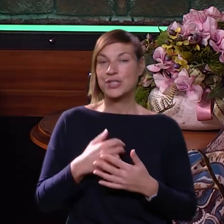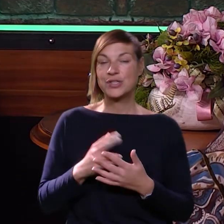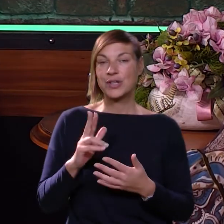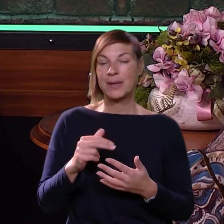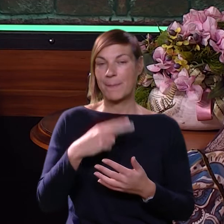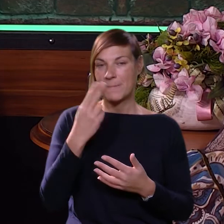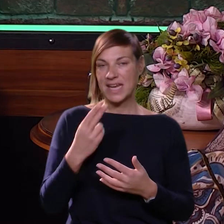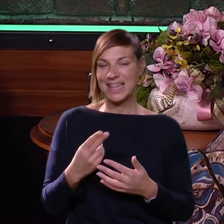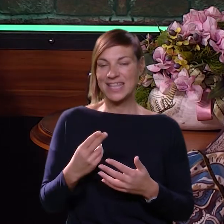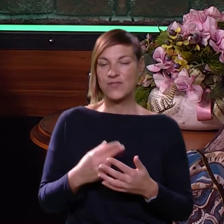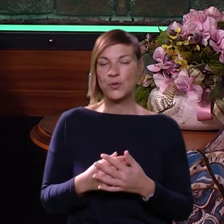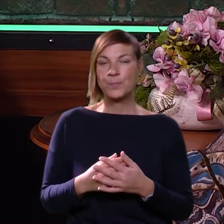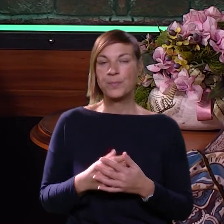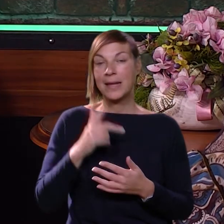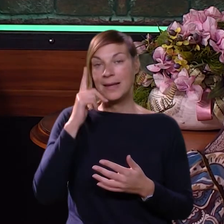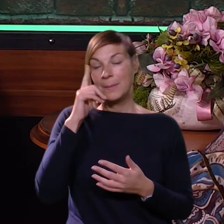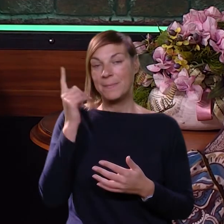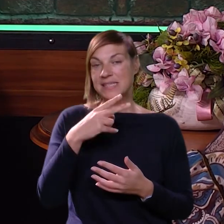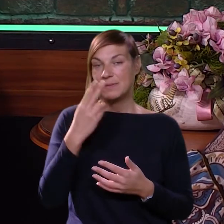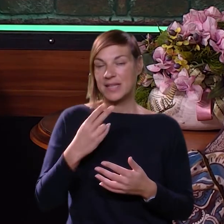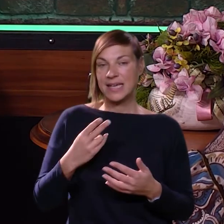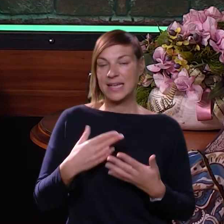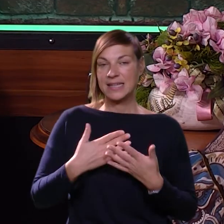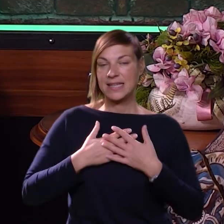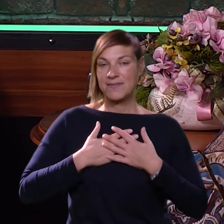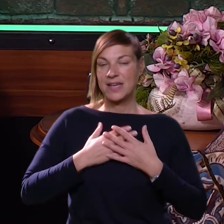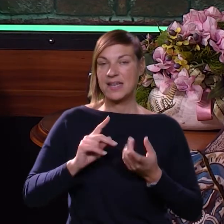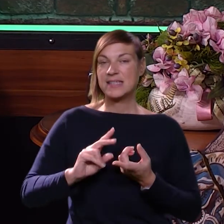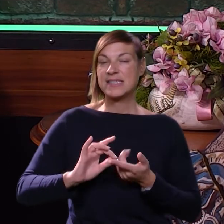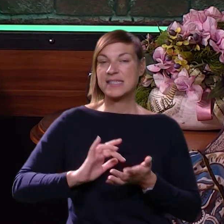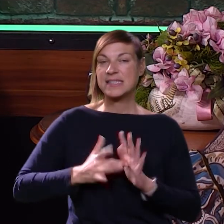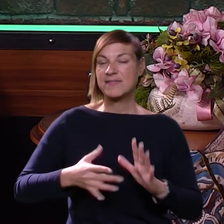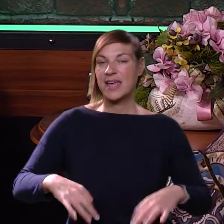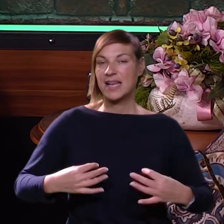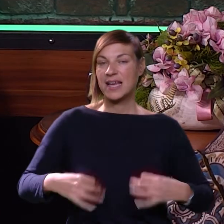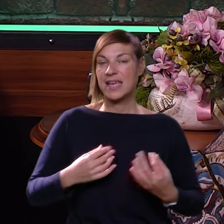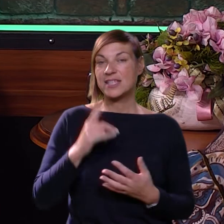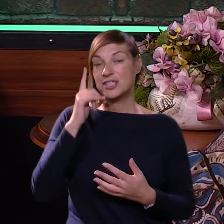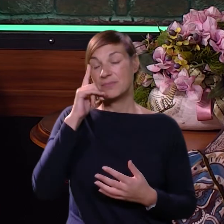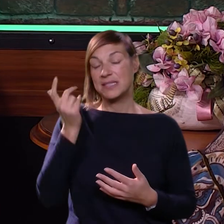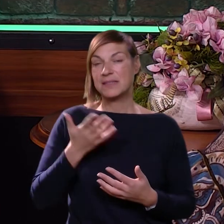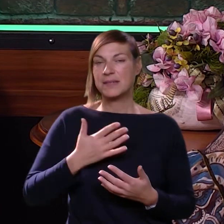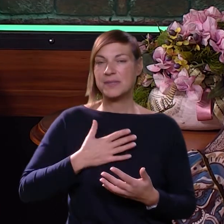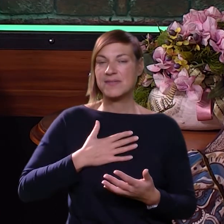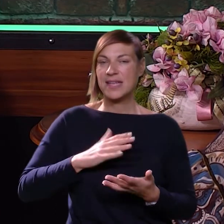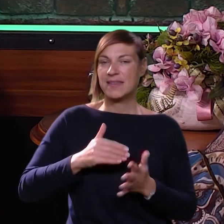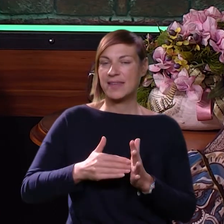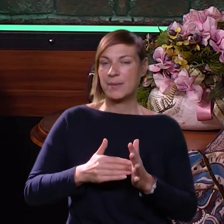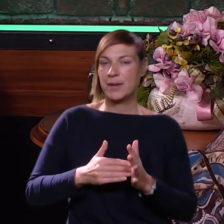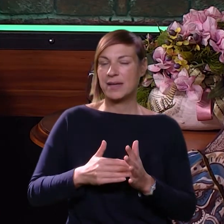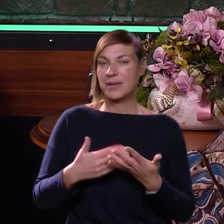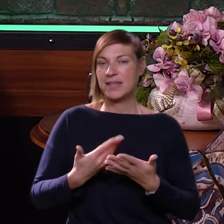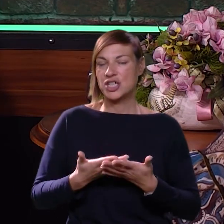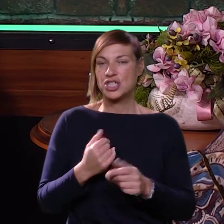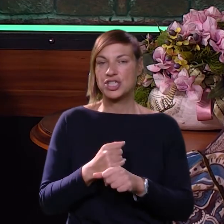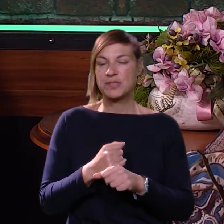dakle, kreativu. Mislim da kreativa u stvari nas sve liječi, da svi bi trebali u nekom imati